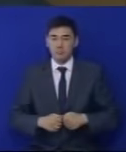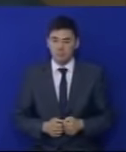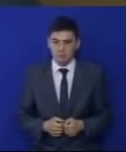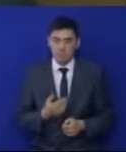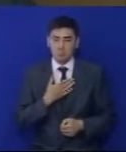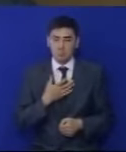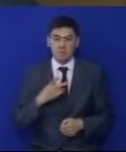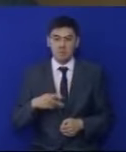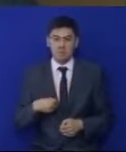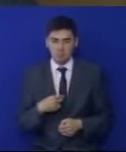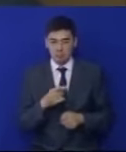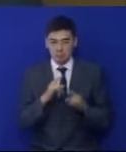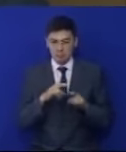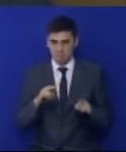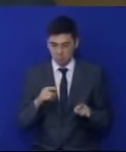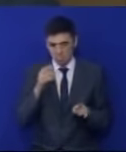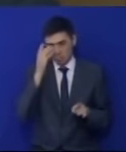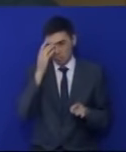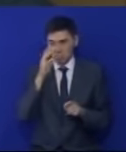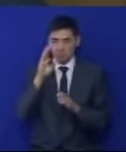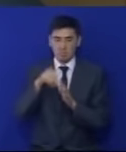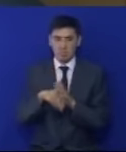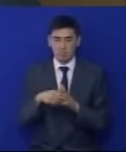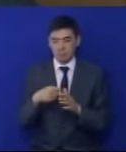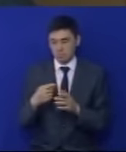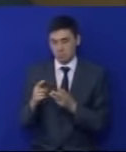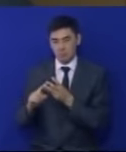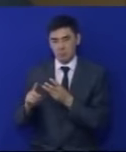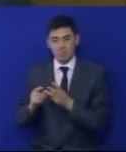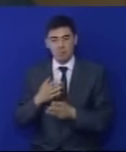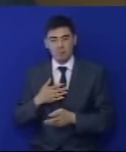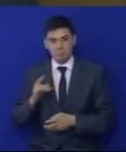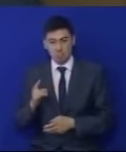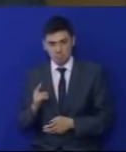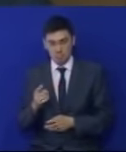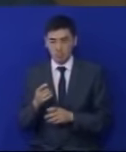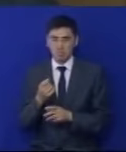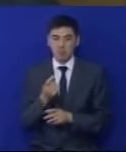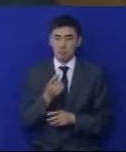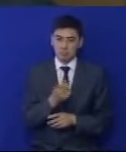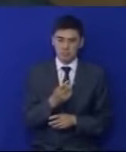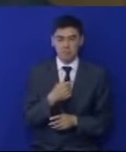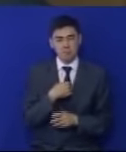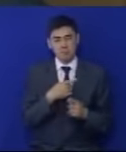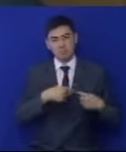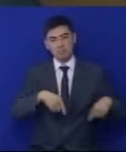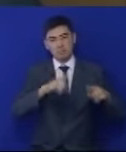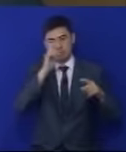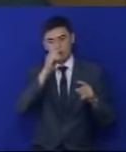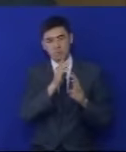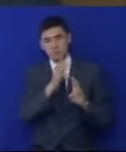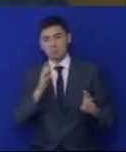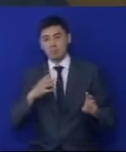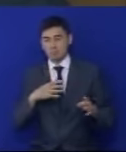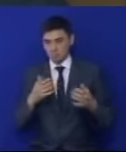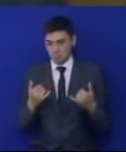Қызымды балабақшаға орналастырғалы жатырмын. Бұл менің үшінші балам. Алғашқы екеуін орналастырғанда келіп кезекке тұрдым. Ал